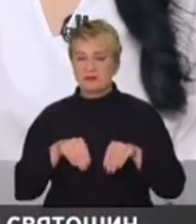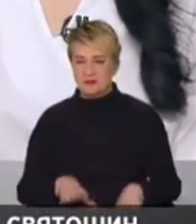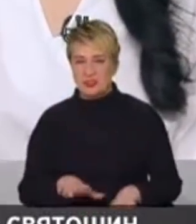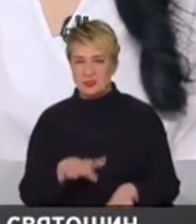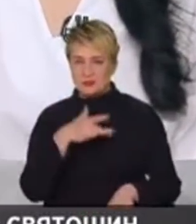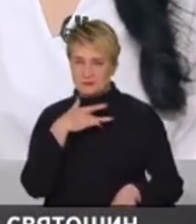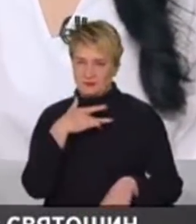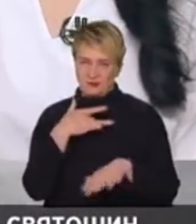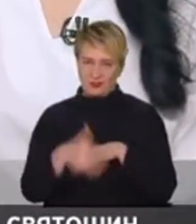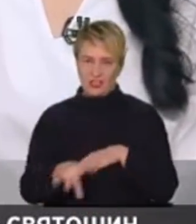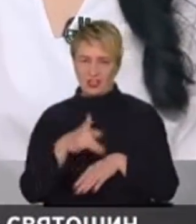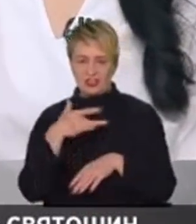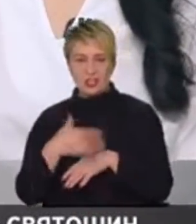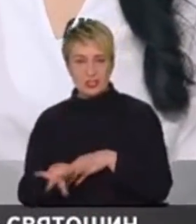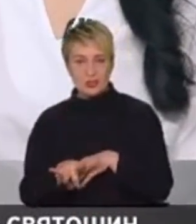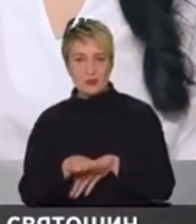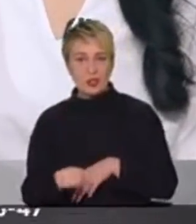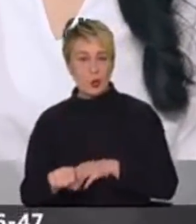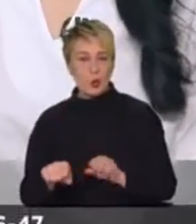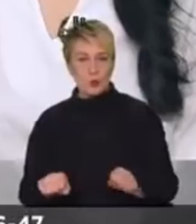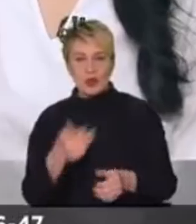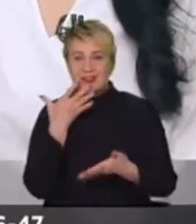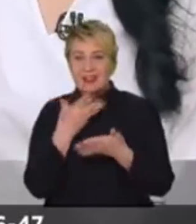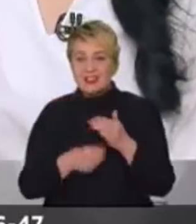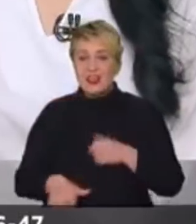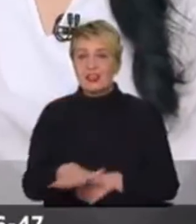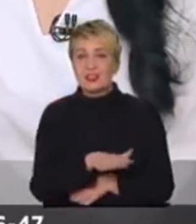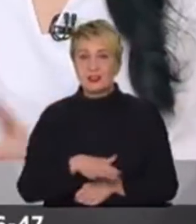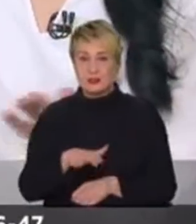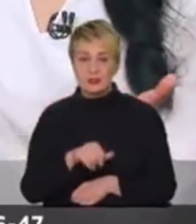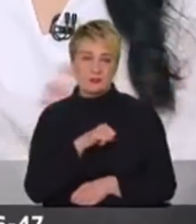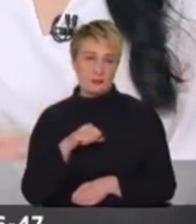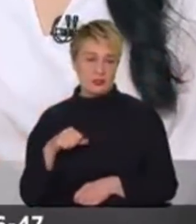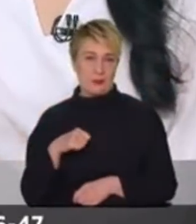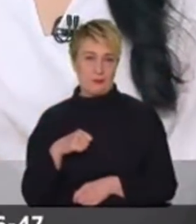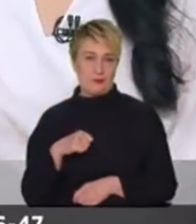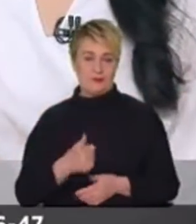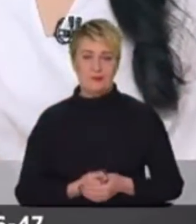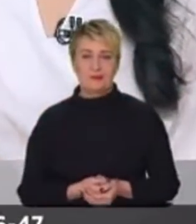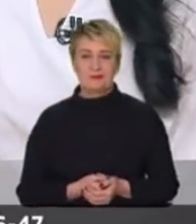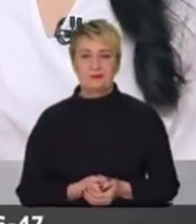винищувати окупантів на своїй території просто таки самотужки. Давайте